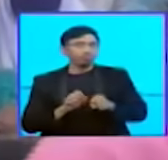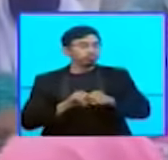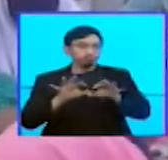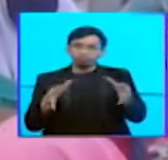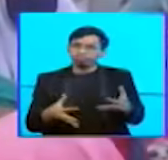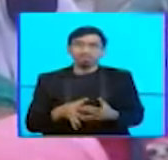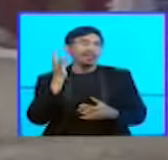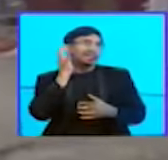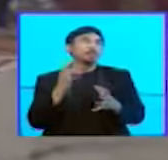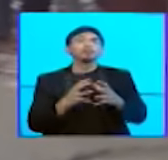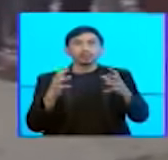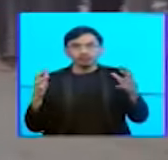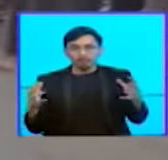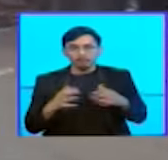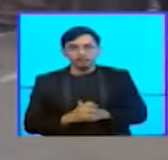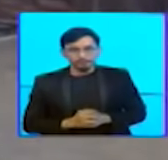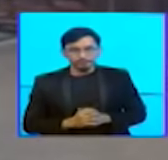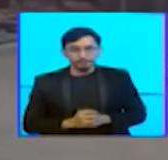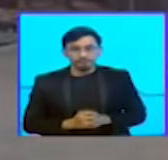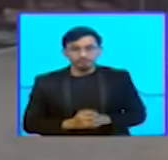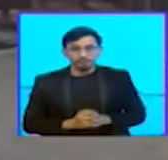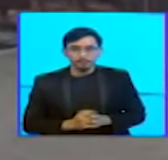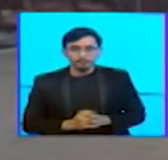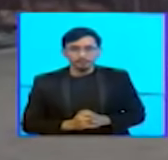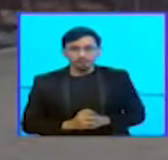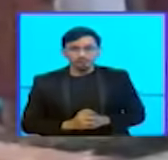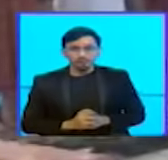Dari Jakarta, Tim Liputan iNews, melaporkan.